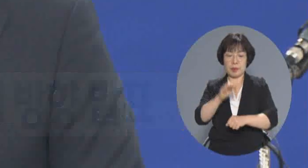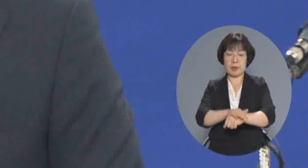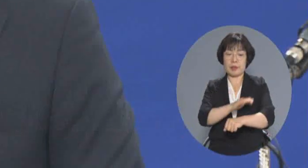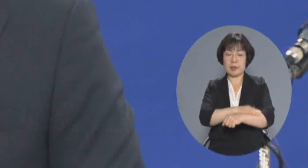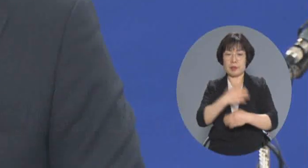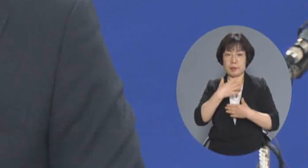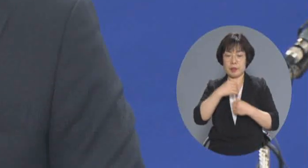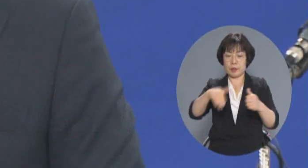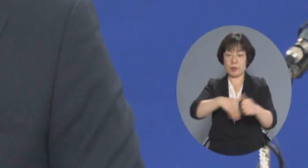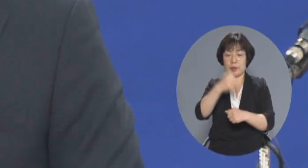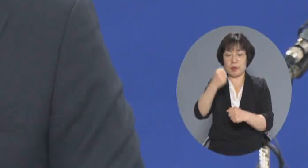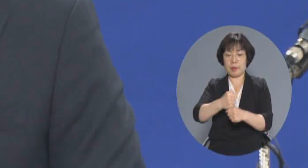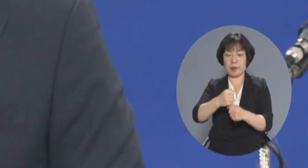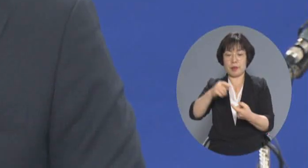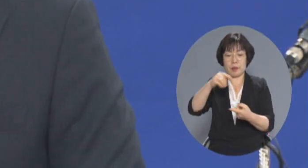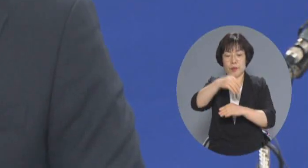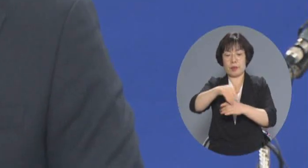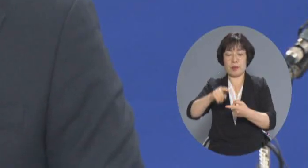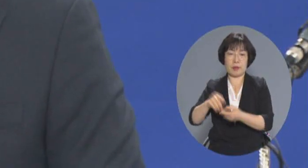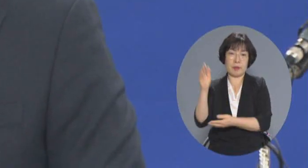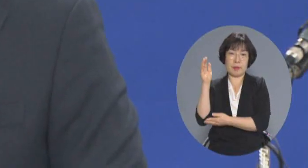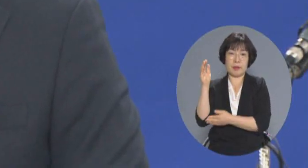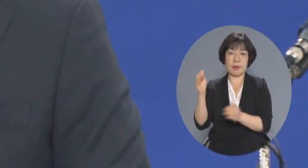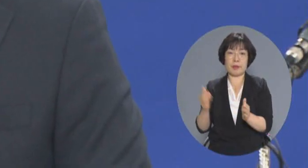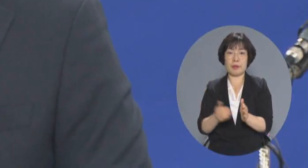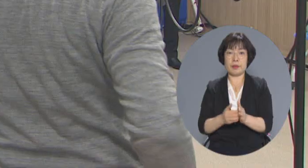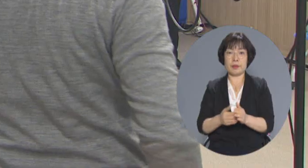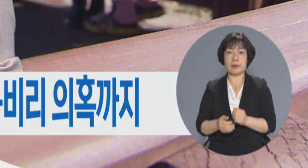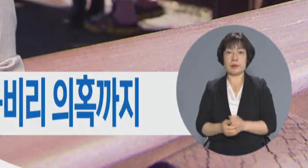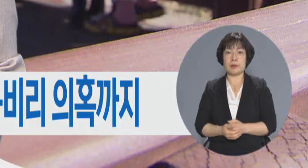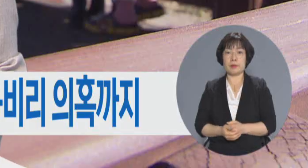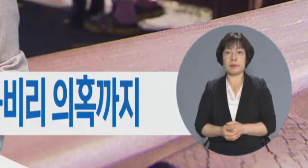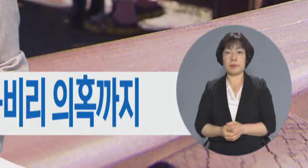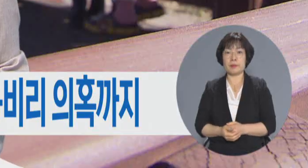조성에 나서겠다고 밝혔습니다.